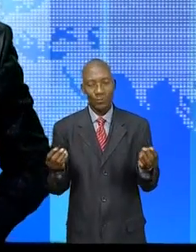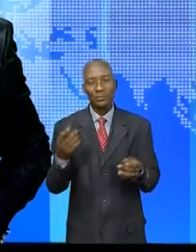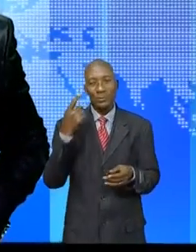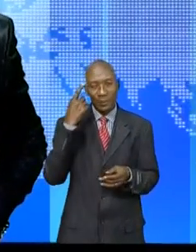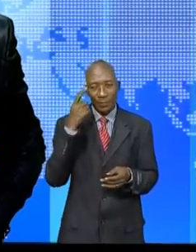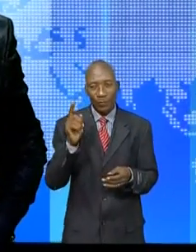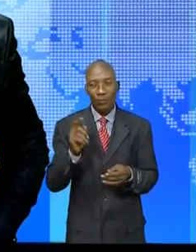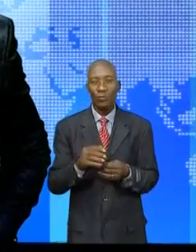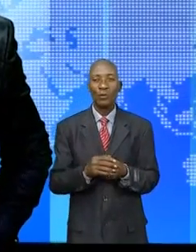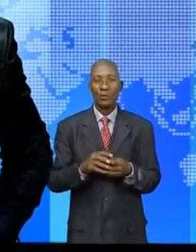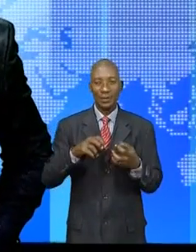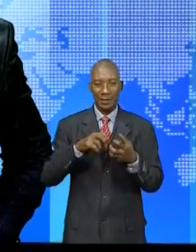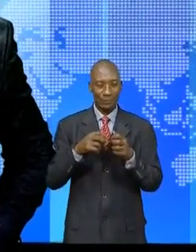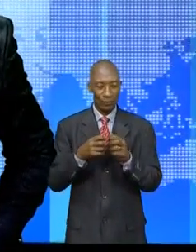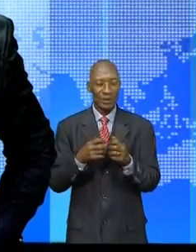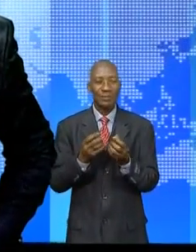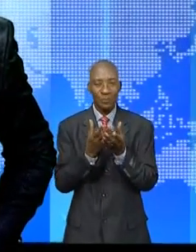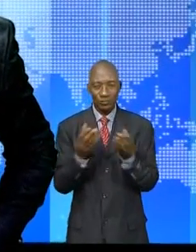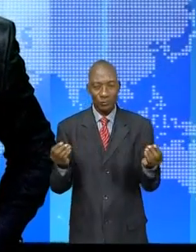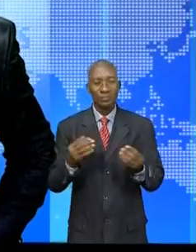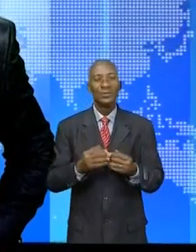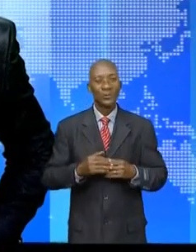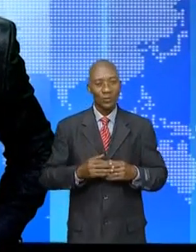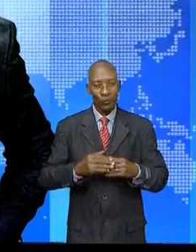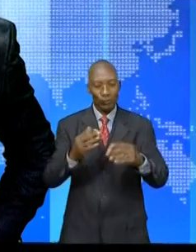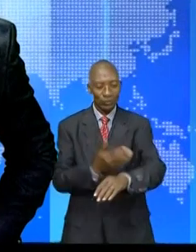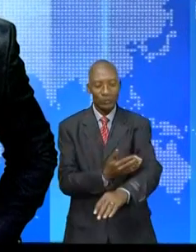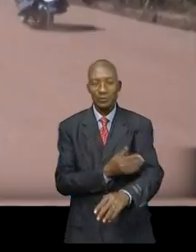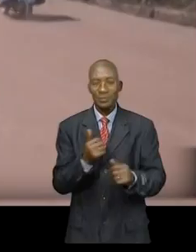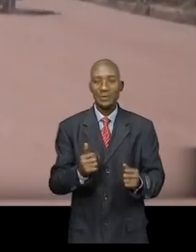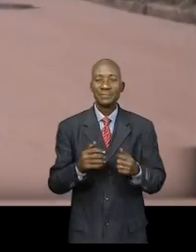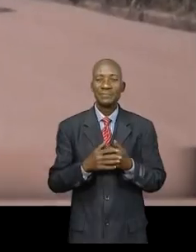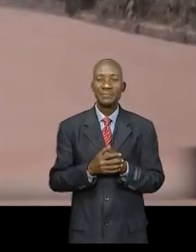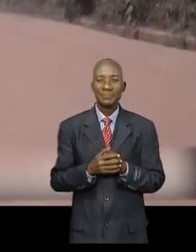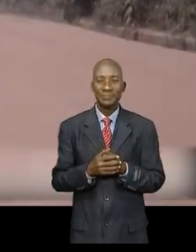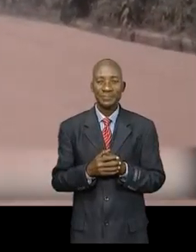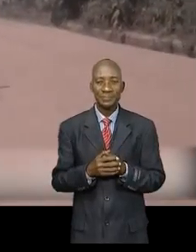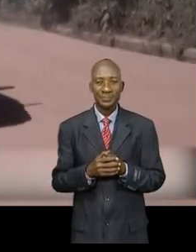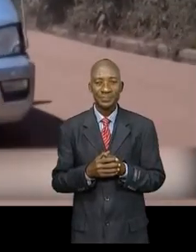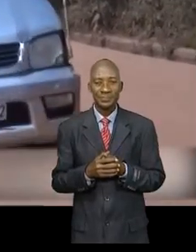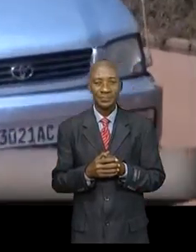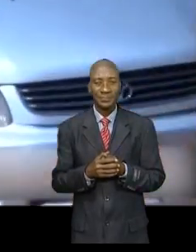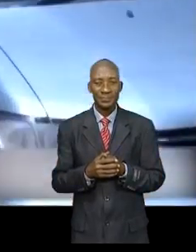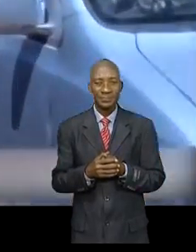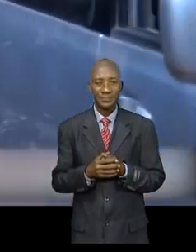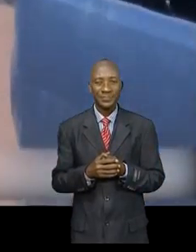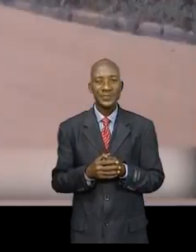ou pendant cette saison? Patricia Ongo nous répond dans ses reportages. Avec l'arrivée de la